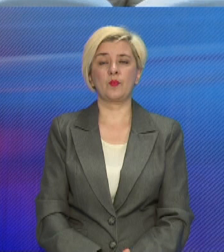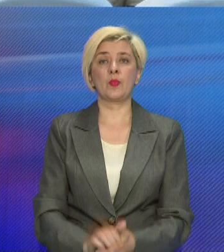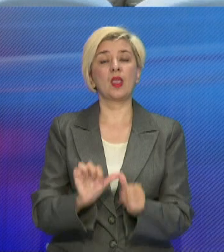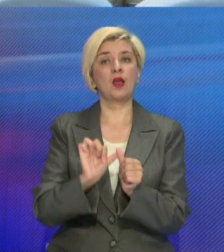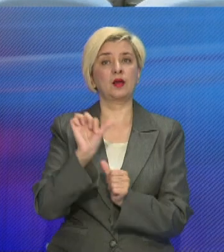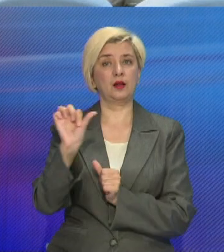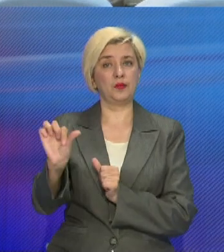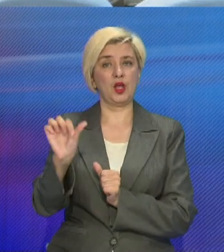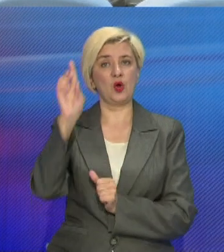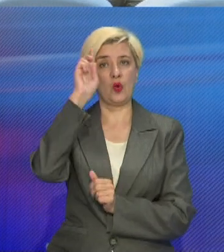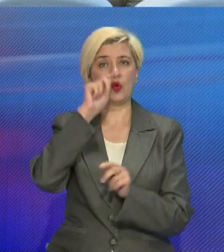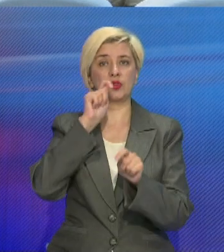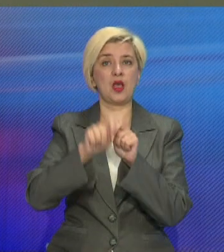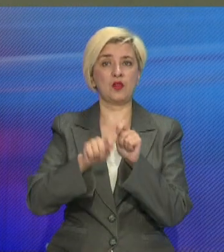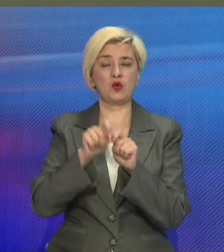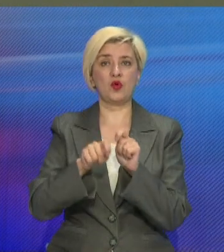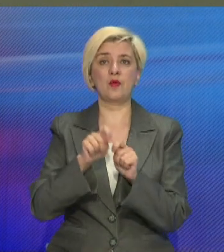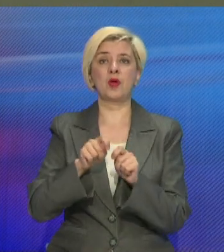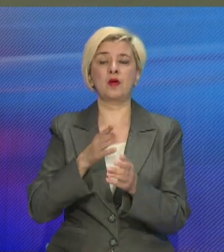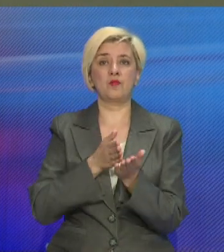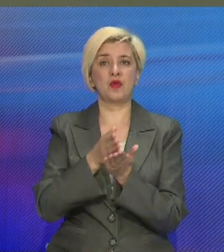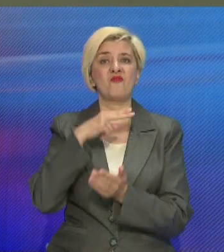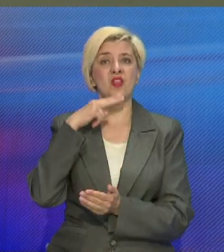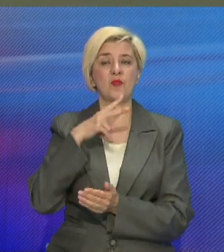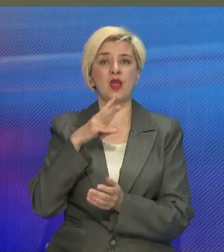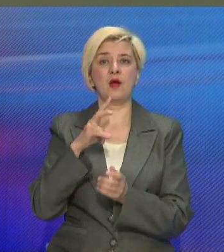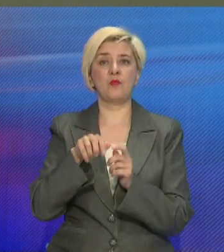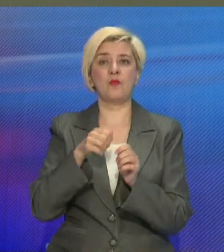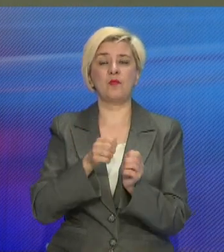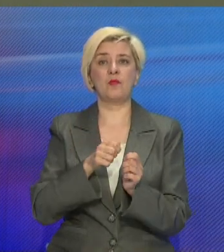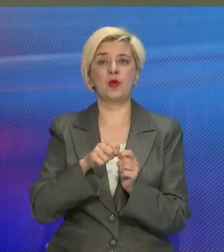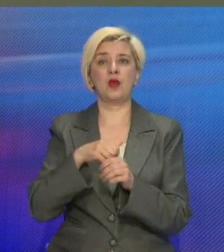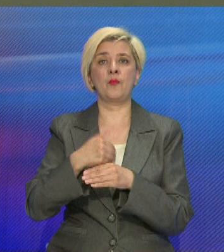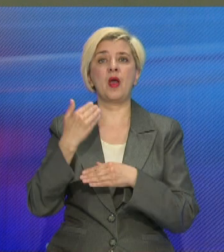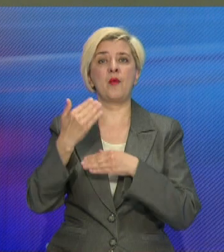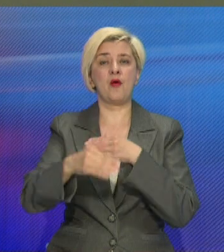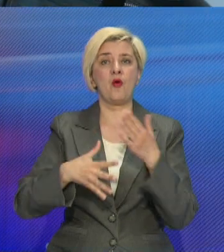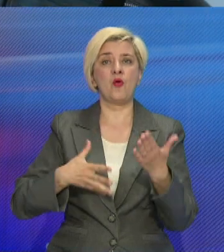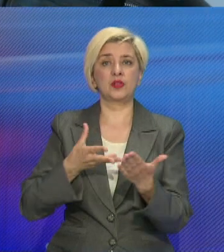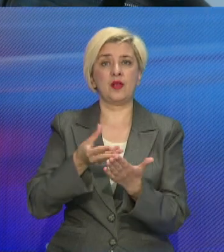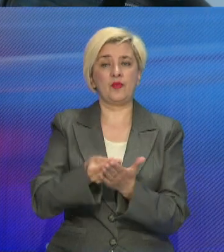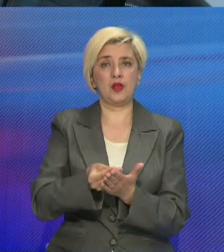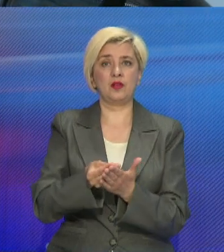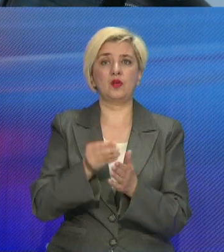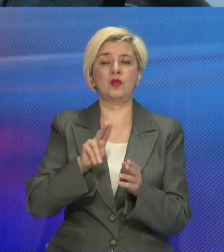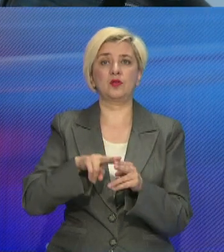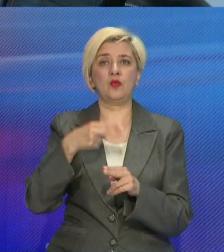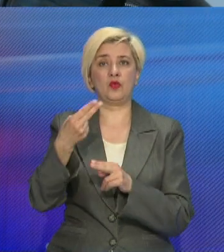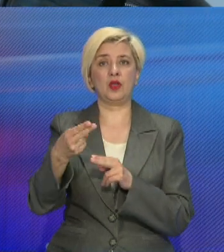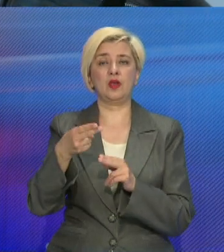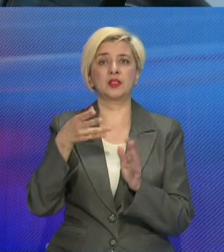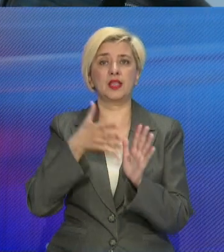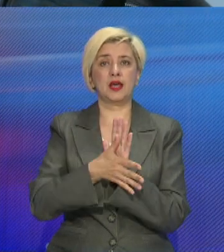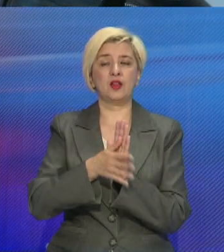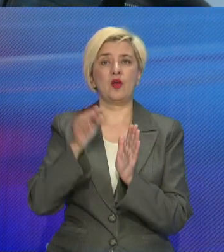Акрамя таго, Дзяржконтролем звернута ўвага на пратэрмінаваную запазычанасць па кампенсацыі затрат бюджэту на навучанне маладых людзей, якія